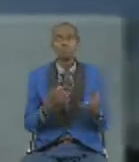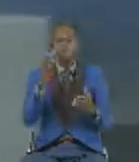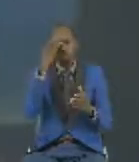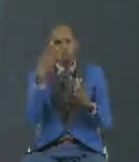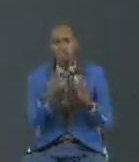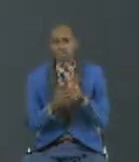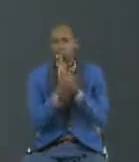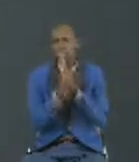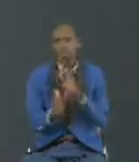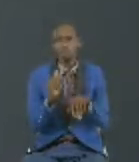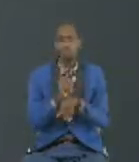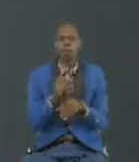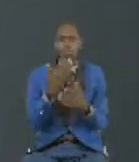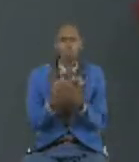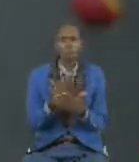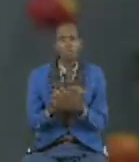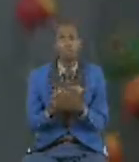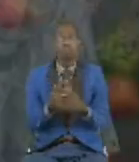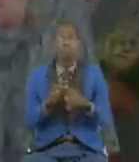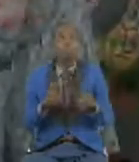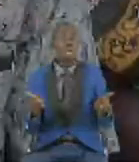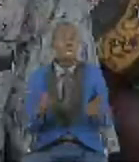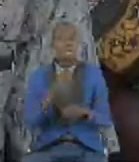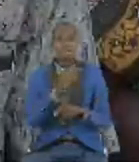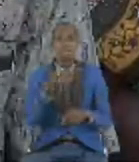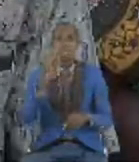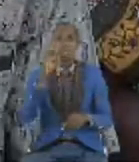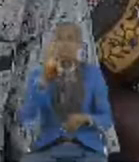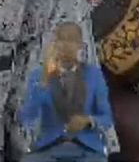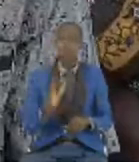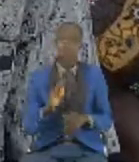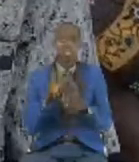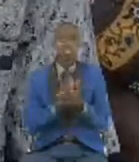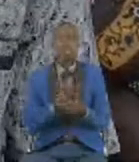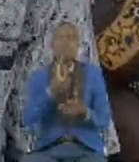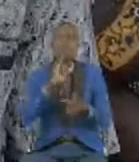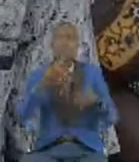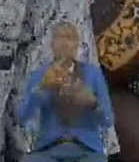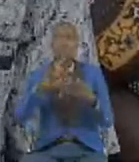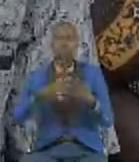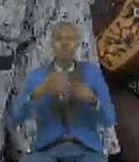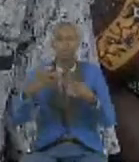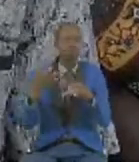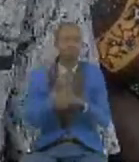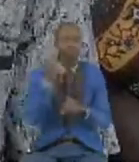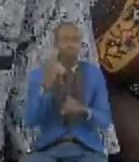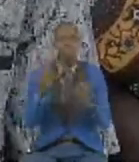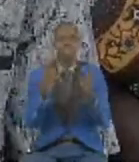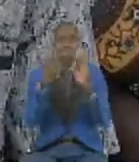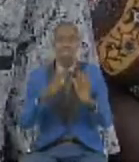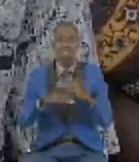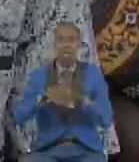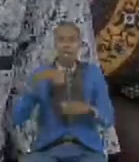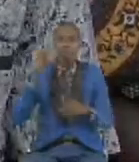Alors, il construit les ponts ou bien fait le travail. Mais le prédicateur, pour qu'il puisse arracher le pécheur des mains